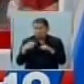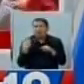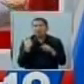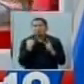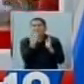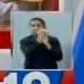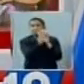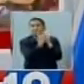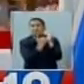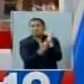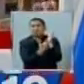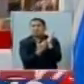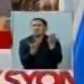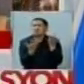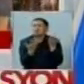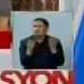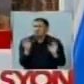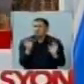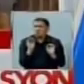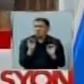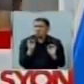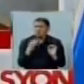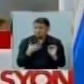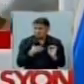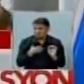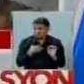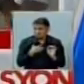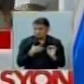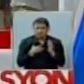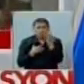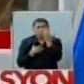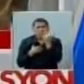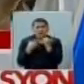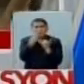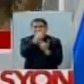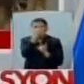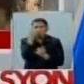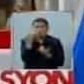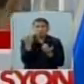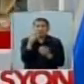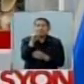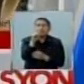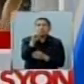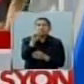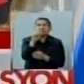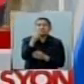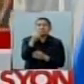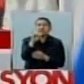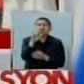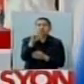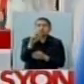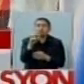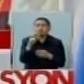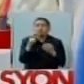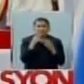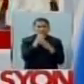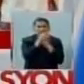ba nagre-reklamo dyan? Kasi doon sa Taguig eh, doon sa position ni Ma'am Gonzales eh, nagre-reklamo yung ibang mga butante.